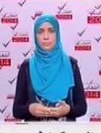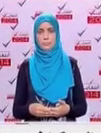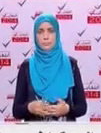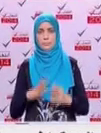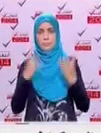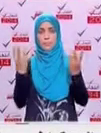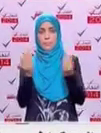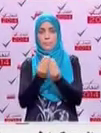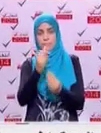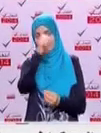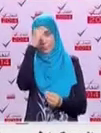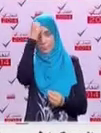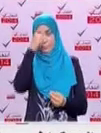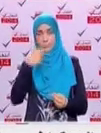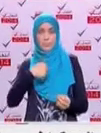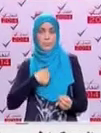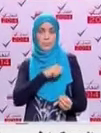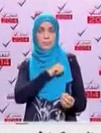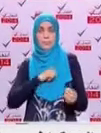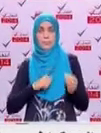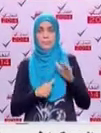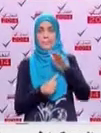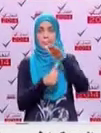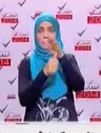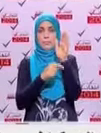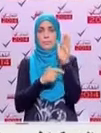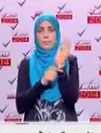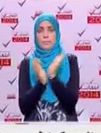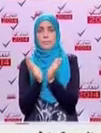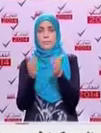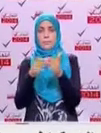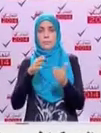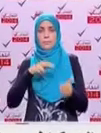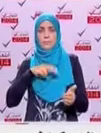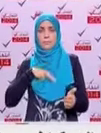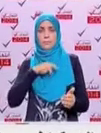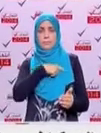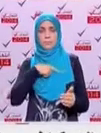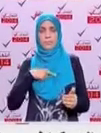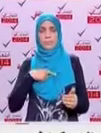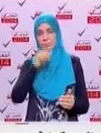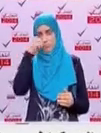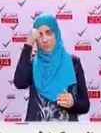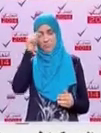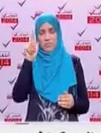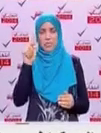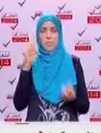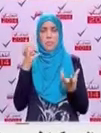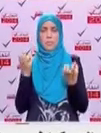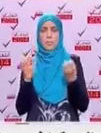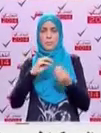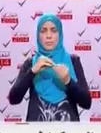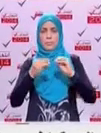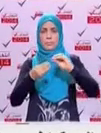يا أهلنا في جندوبة، أنا رابح الخرايفي رئيس قائمة حزب التحالف الديمقراطي. جهتنا فيها برشا مشاكل لأننا